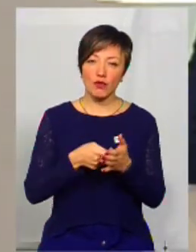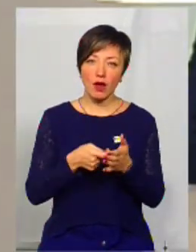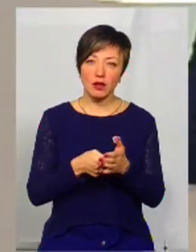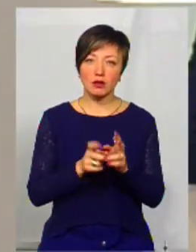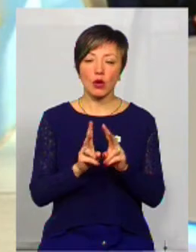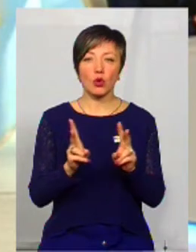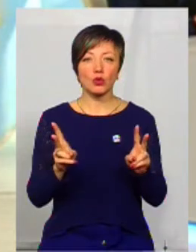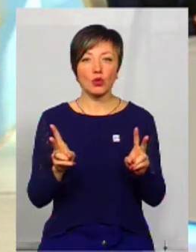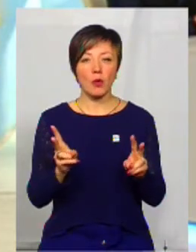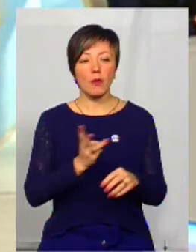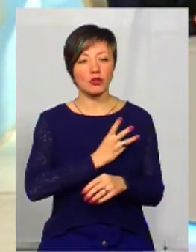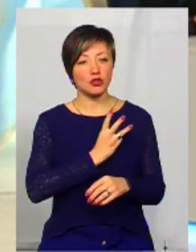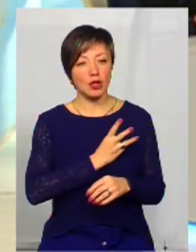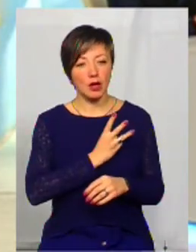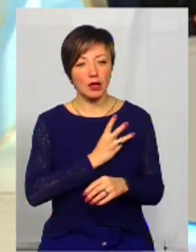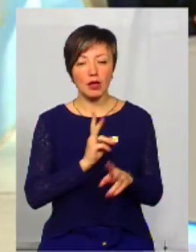харчуватися,